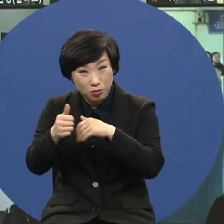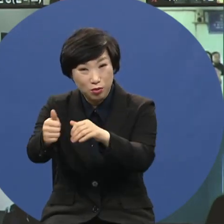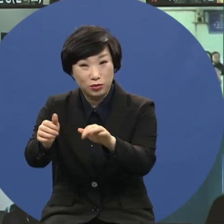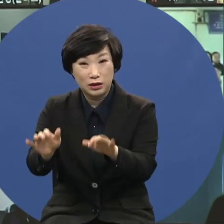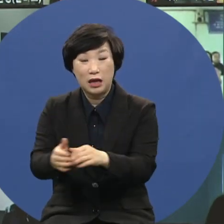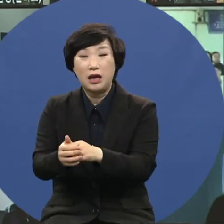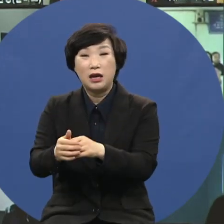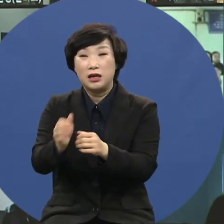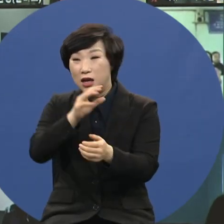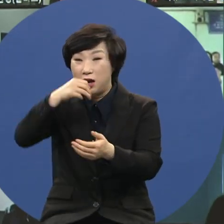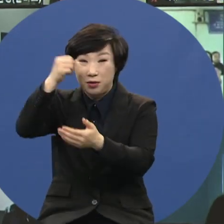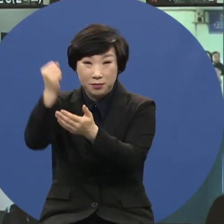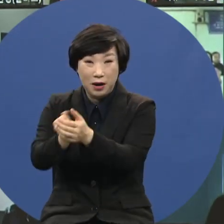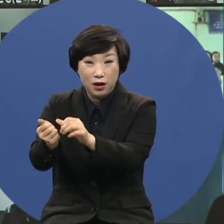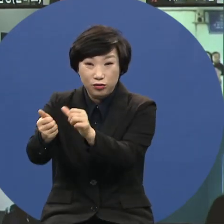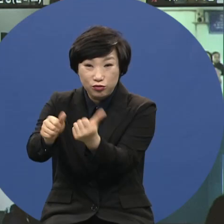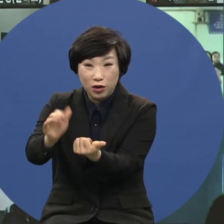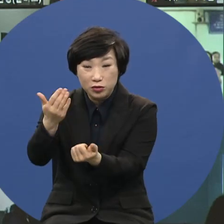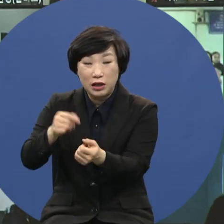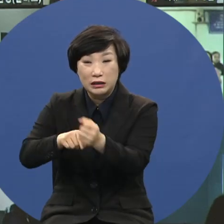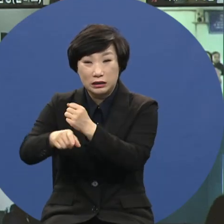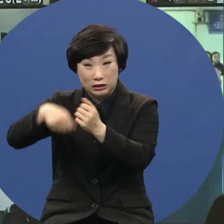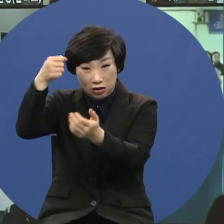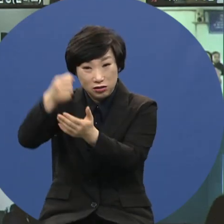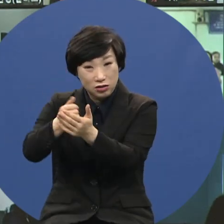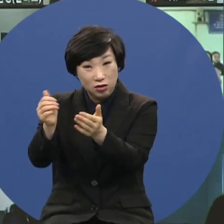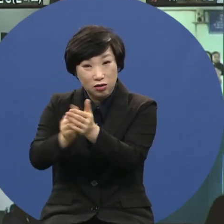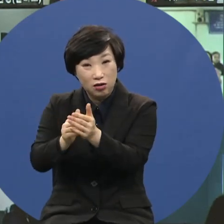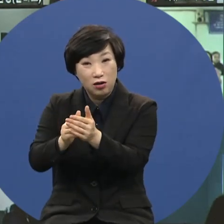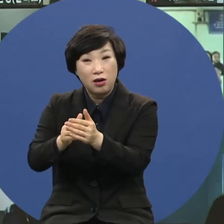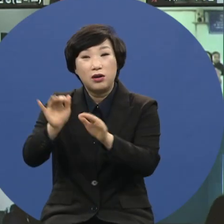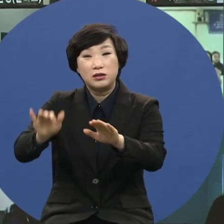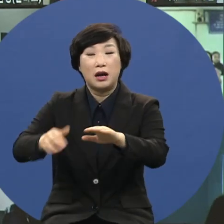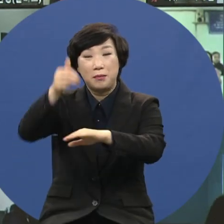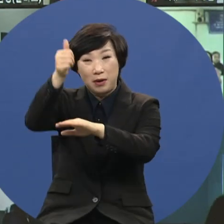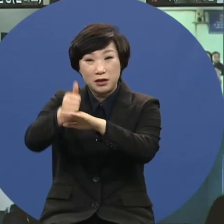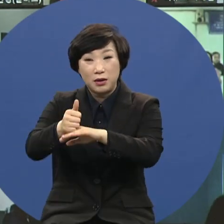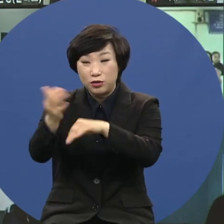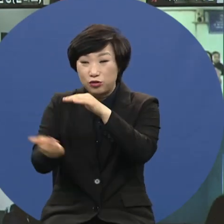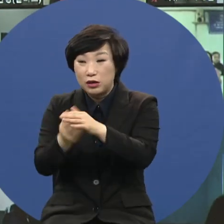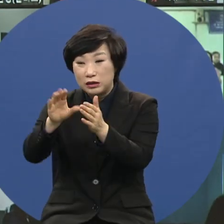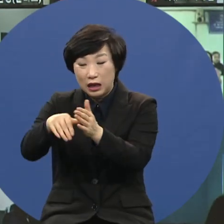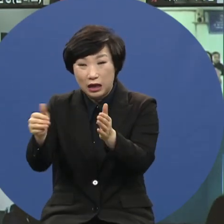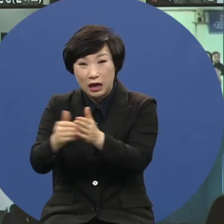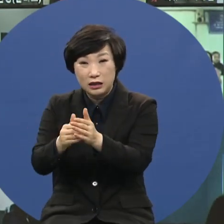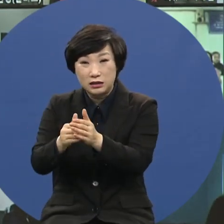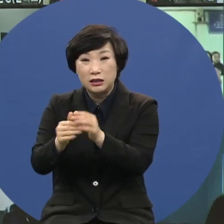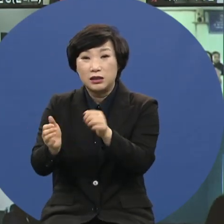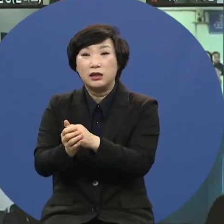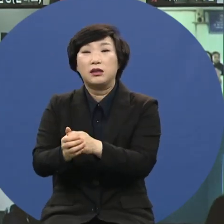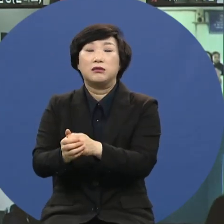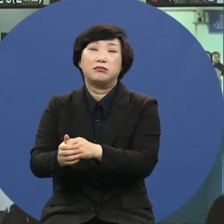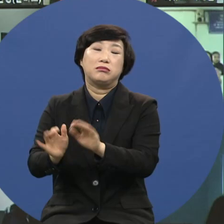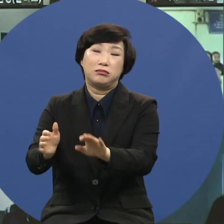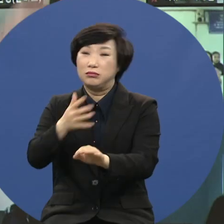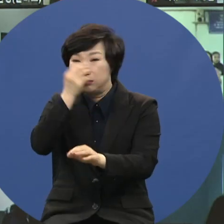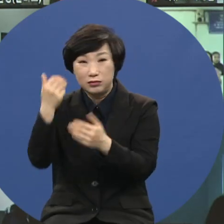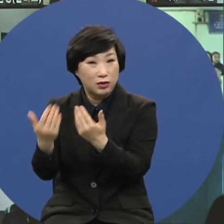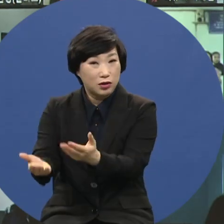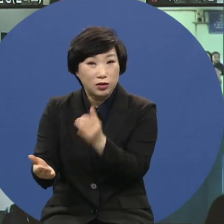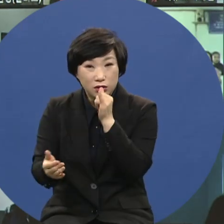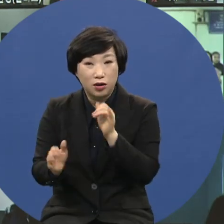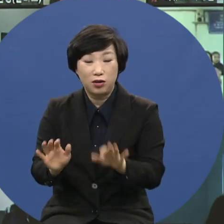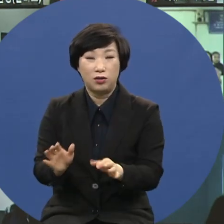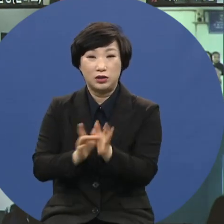보내서 죽여야 된다는 뜻을 청하시고 기어이 죽이는 일에 실천하느냐? 그래서 예수님이 겟세마네 동산에서